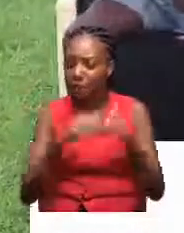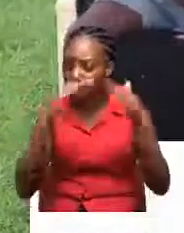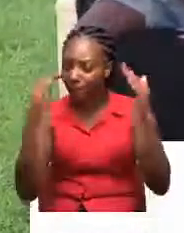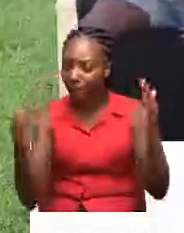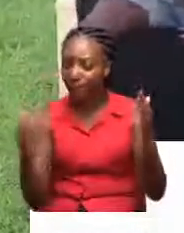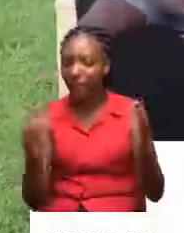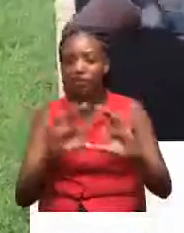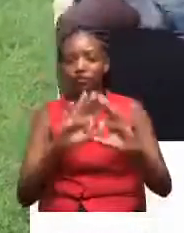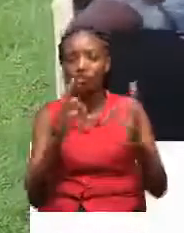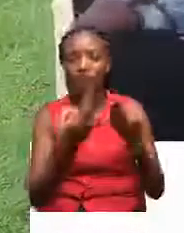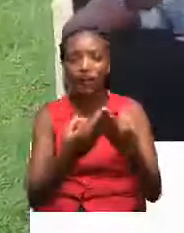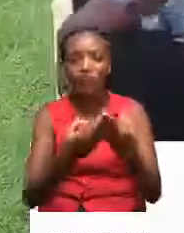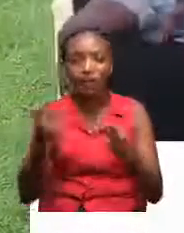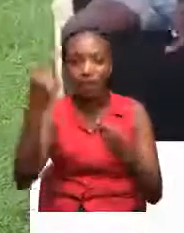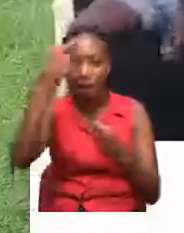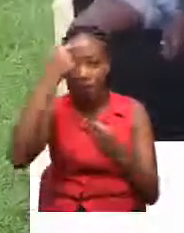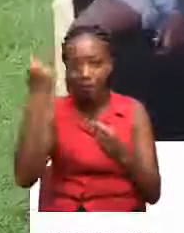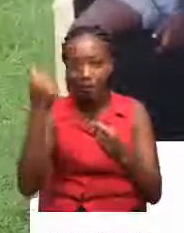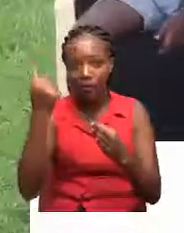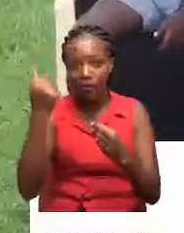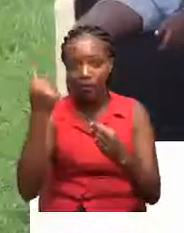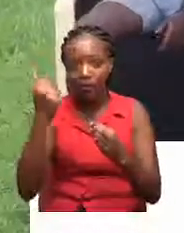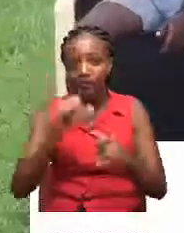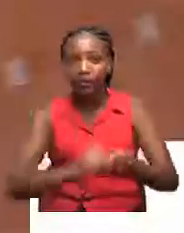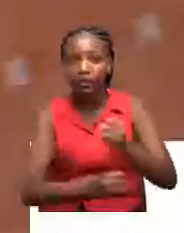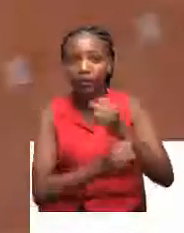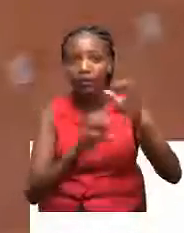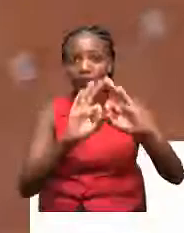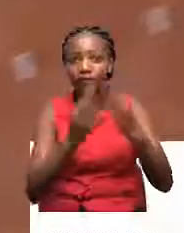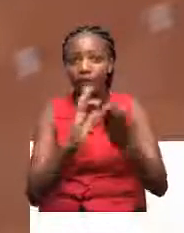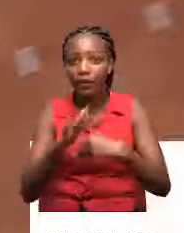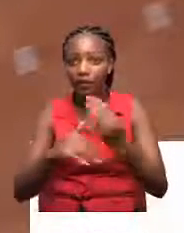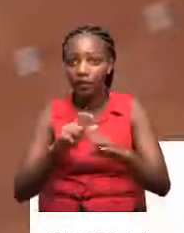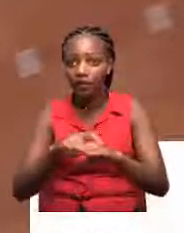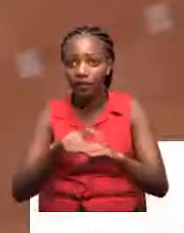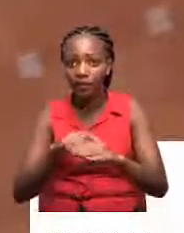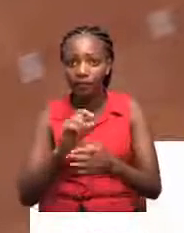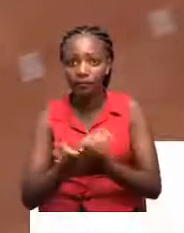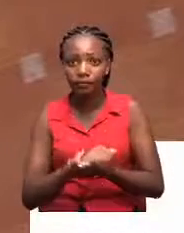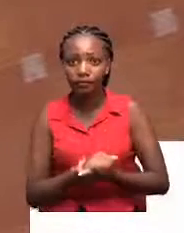kwani yeye ndiye alikuwa tegemeo la familia hiyo. Damu ya maji.